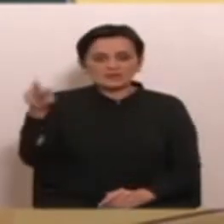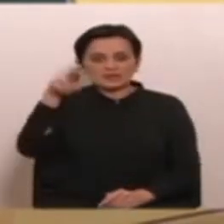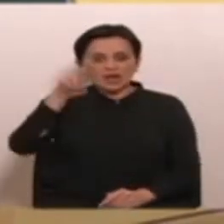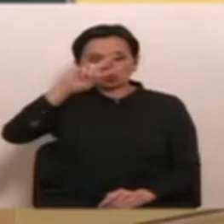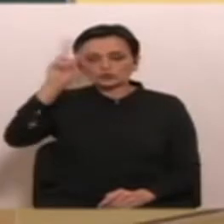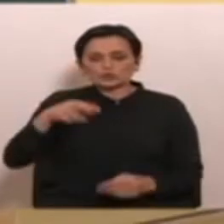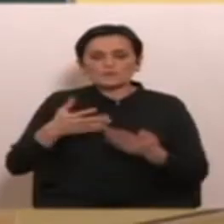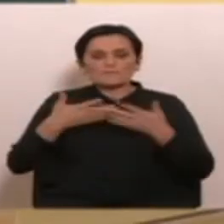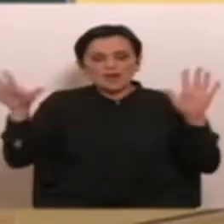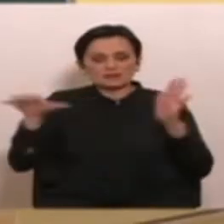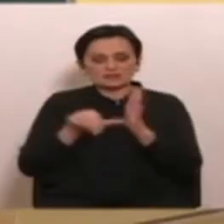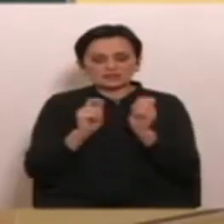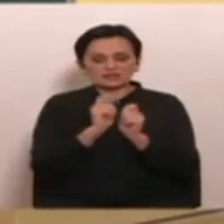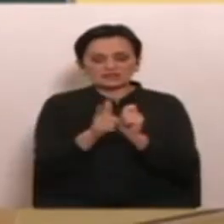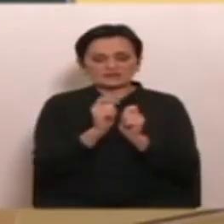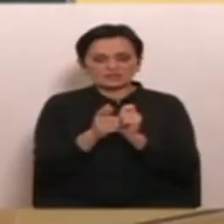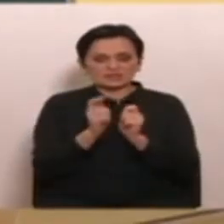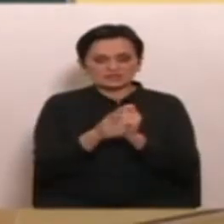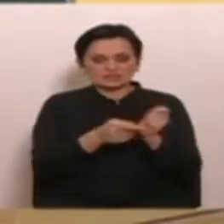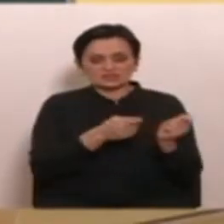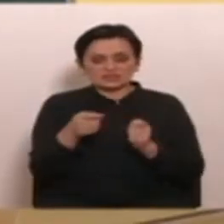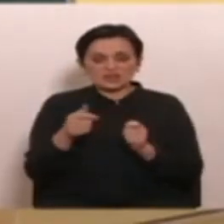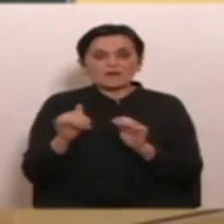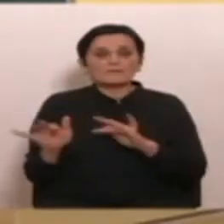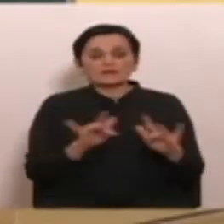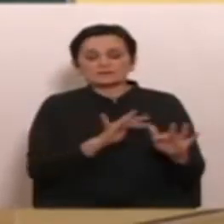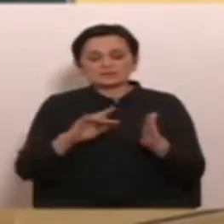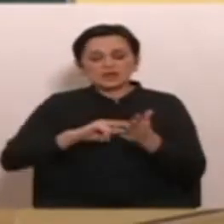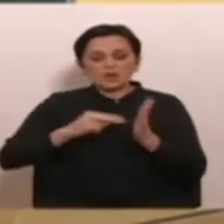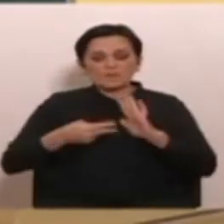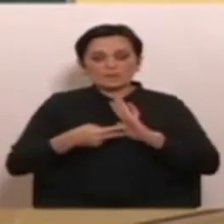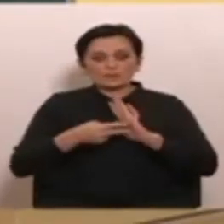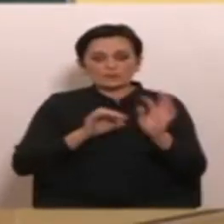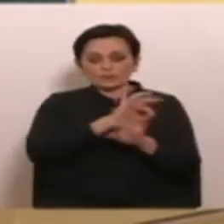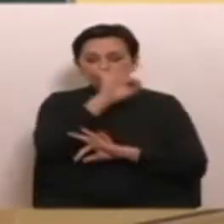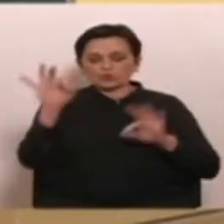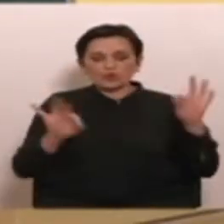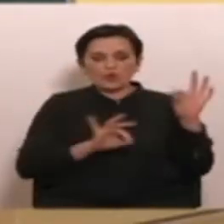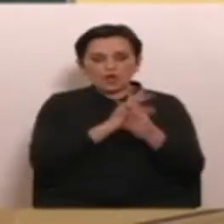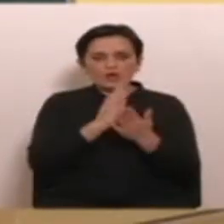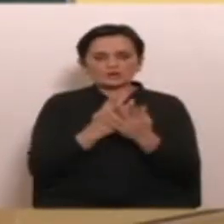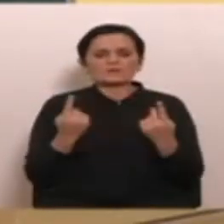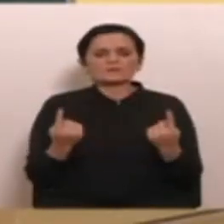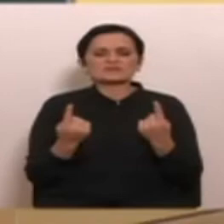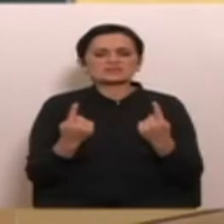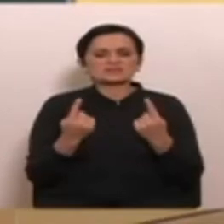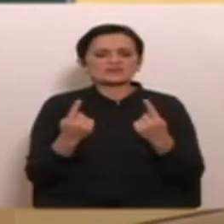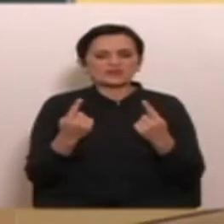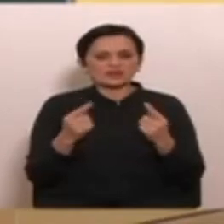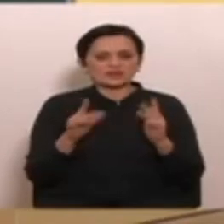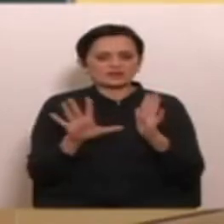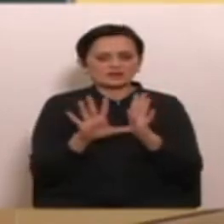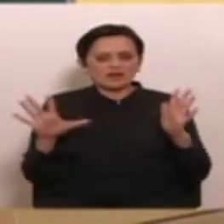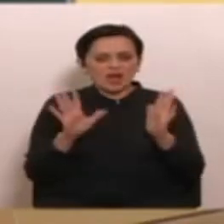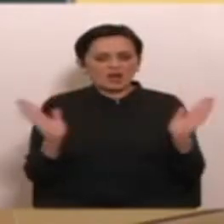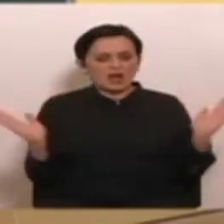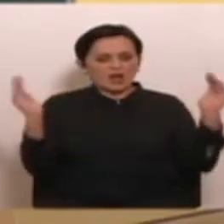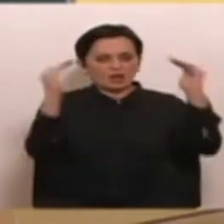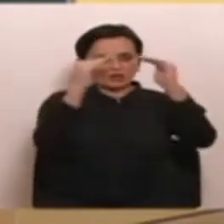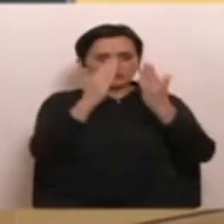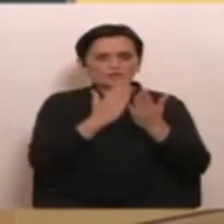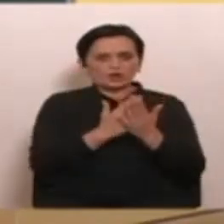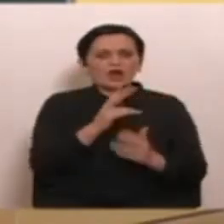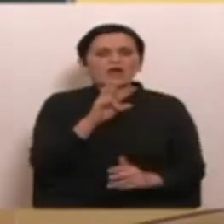მოიტანს. მიმდინარე პროექტების რიცხვში შედის ისეთი მსხვილი ჰიდროელექტროსადგურების პროექტები, მათ შორის როგორიც არის ნამახვანი